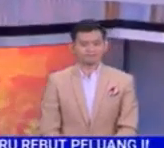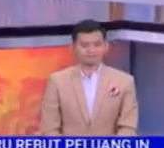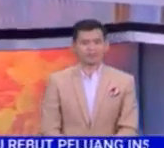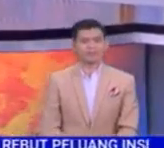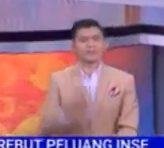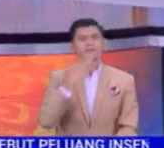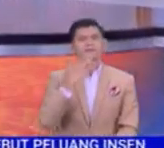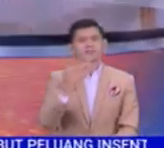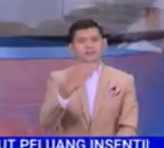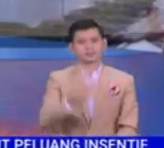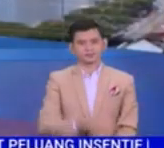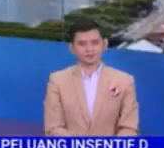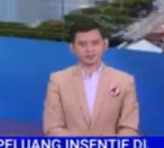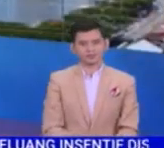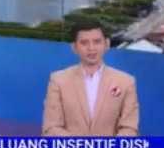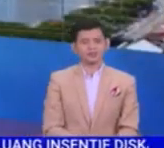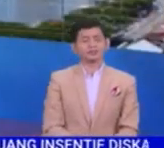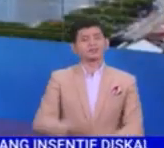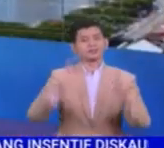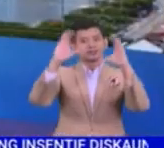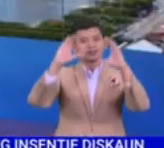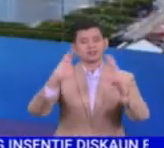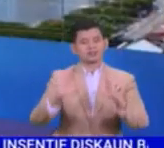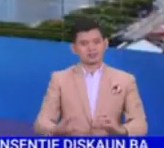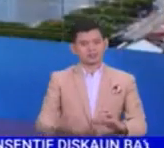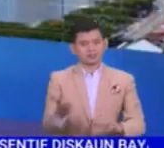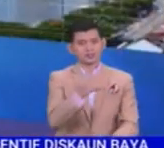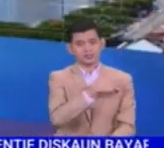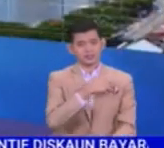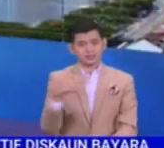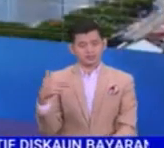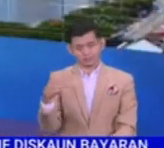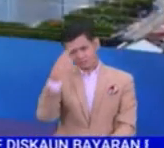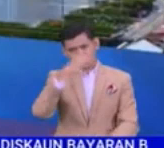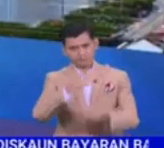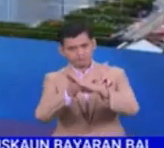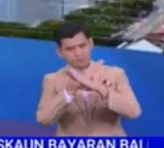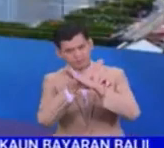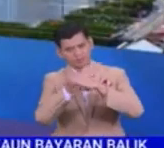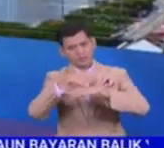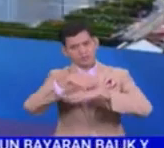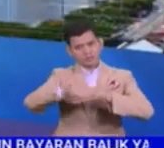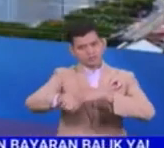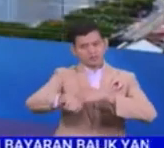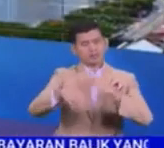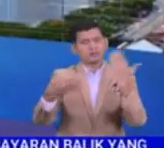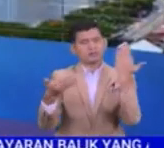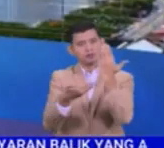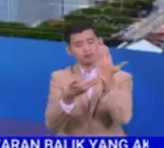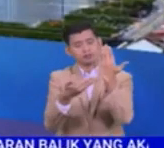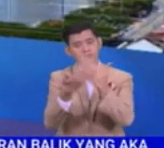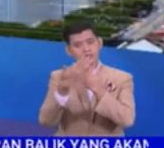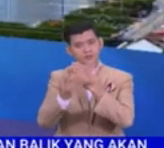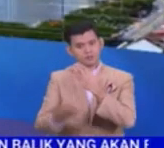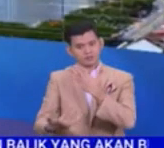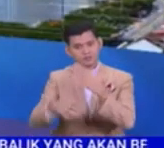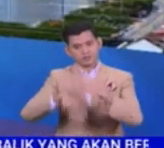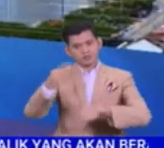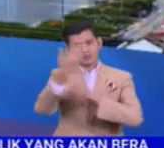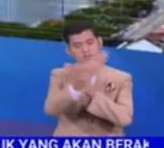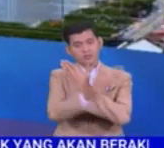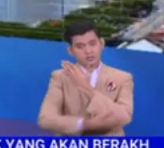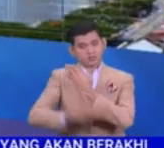Baik, Sahih. Terima kasih. Langkah Republik Indonesia untuk melarang ekspor minyak sawit dan bahan mentahnya ke luar negara bagi